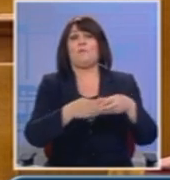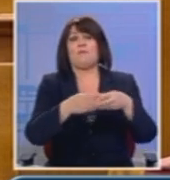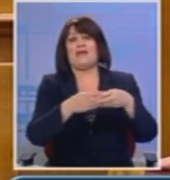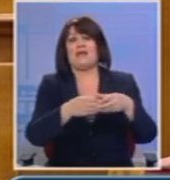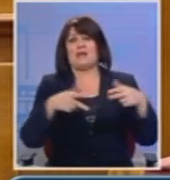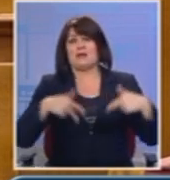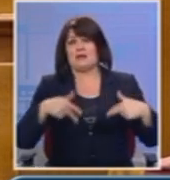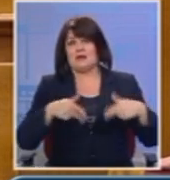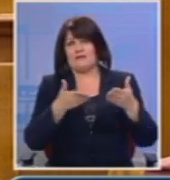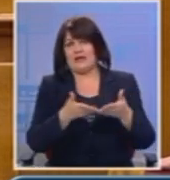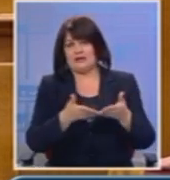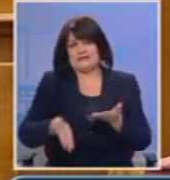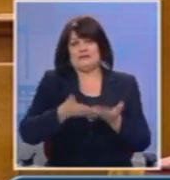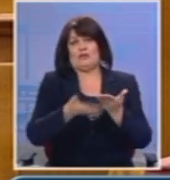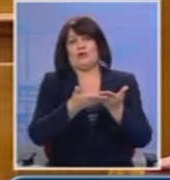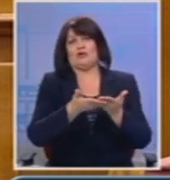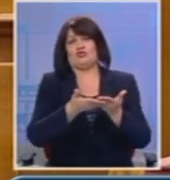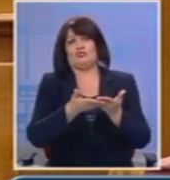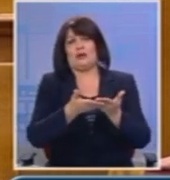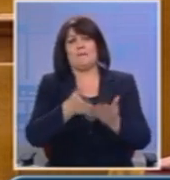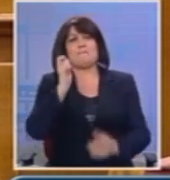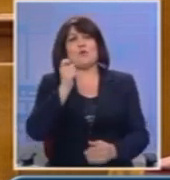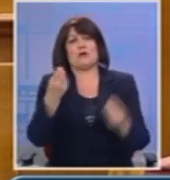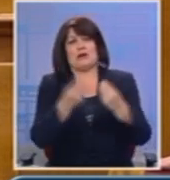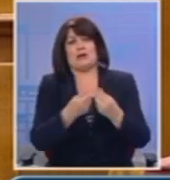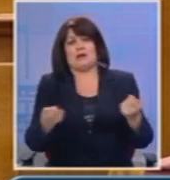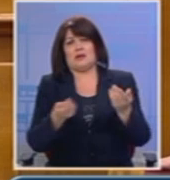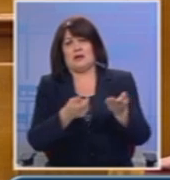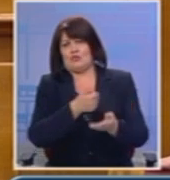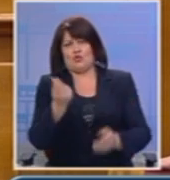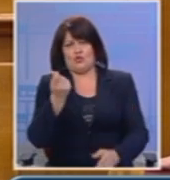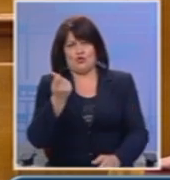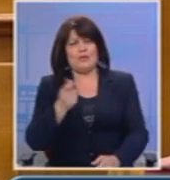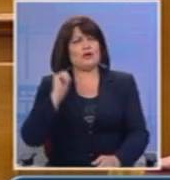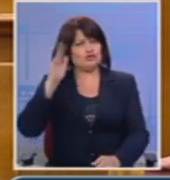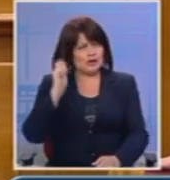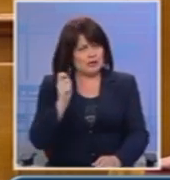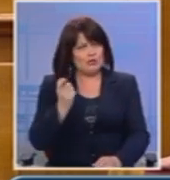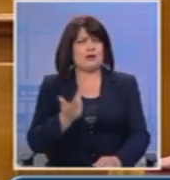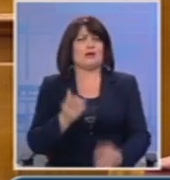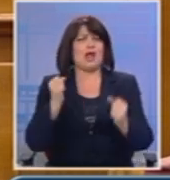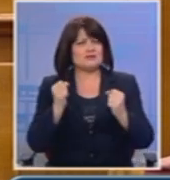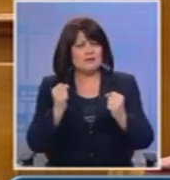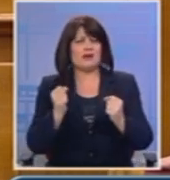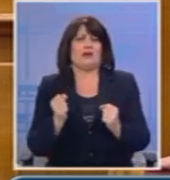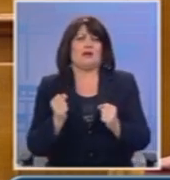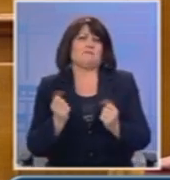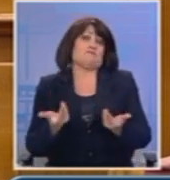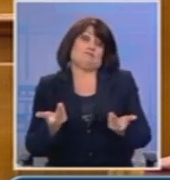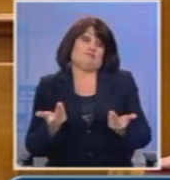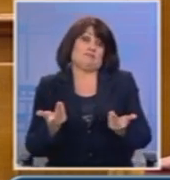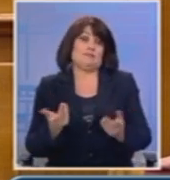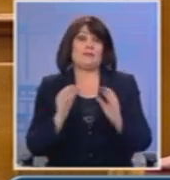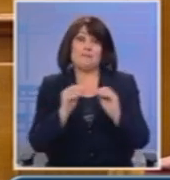κυβέρνηση η οποία εφαρμόζει αυτές τις πολιτικές και όχι μόνο στην οικονομία στην εξωτερική πολιτική στην ασφάλεια